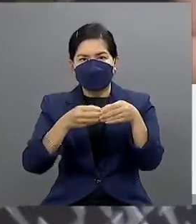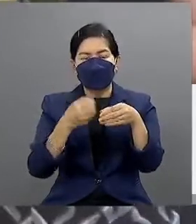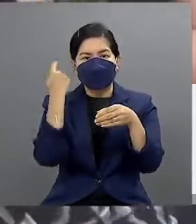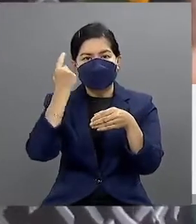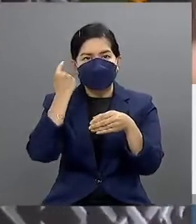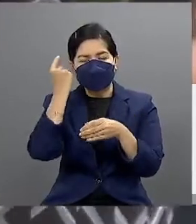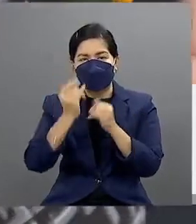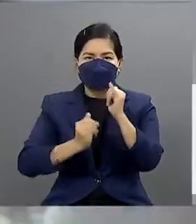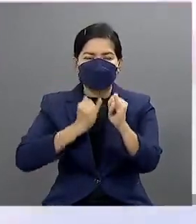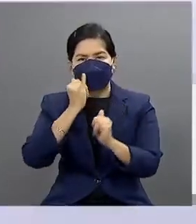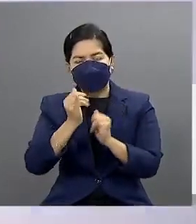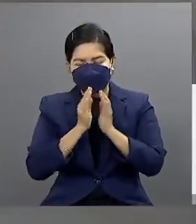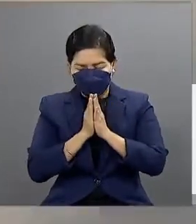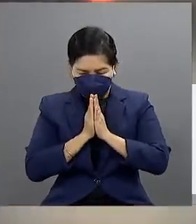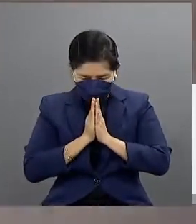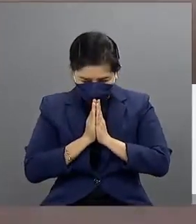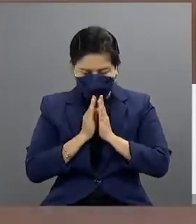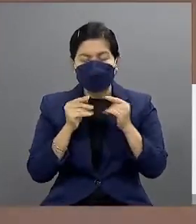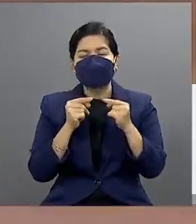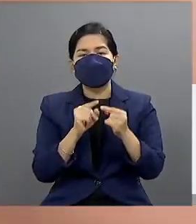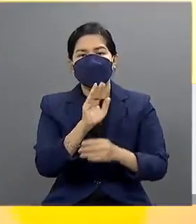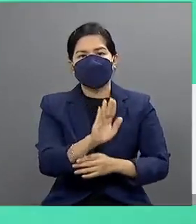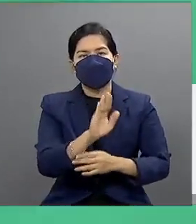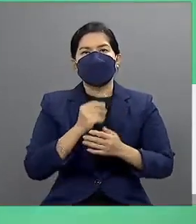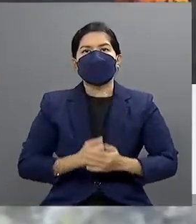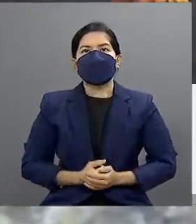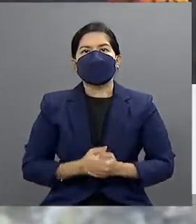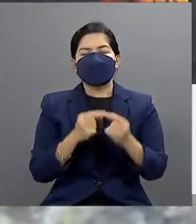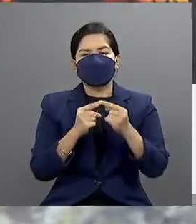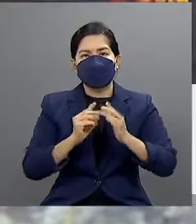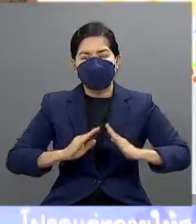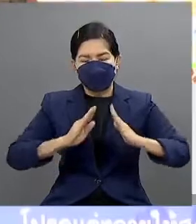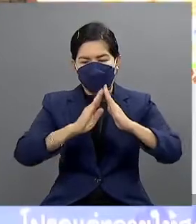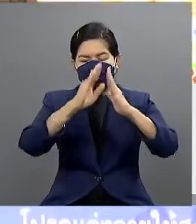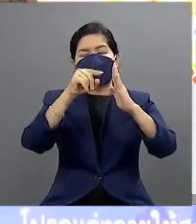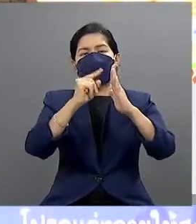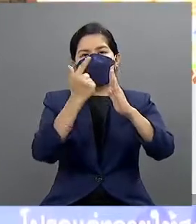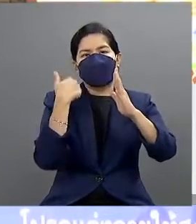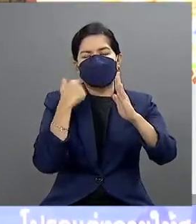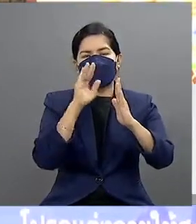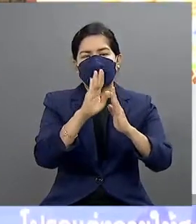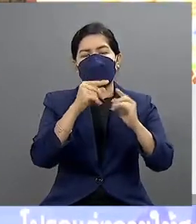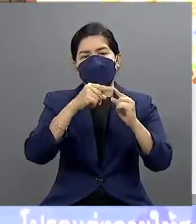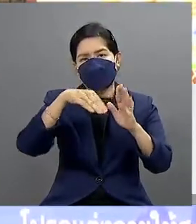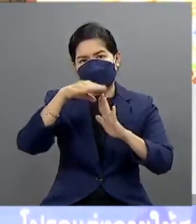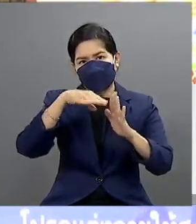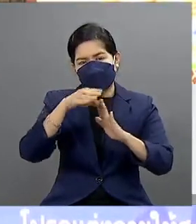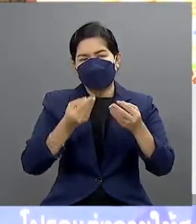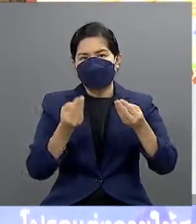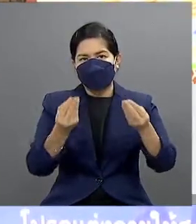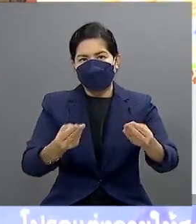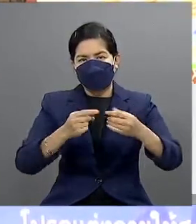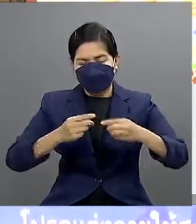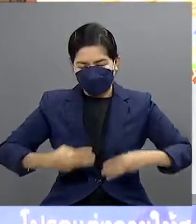หม่เพื่อกราบไหว้องค์พระธาตุหาริพุนชัยพระธาตุเก่าแก่ที่สุดแห่งหนึ่งของภาคเหนือเพื่อเสริมความเป็นสิริมงคลให้กับชีวิตในช่วงปีใ